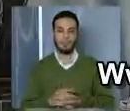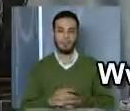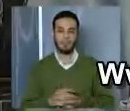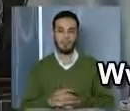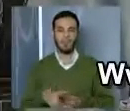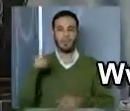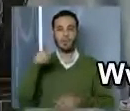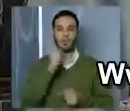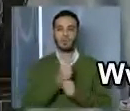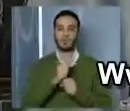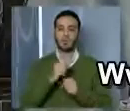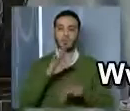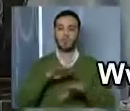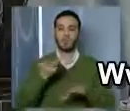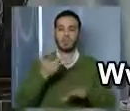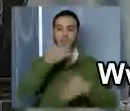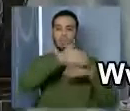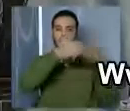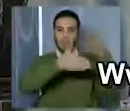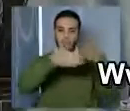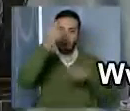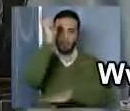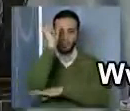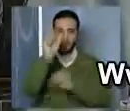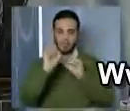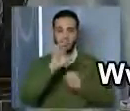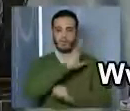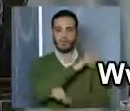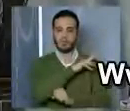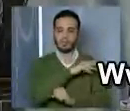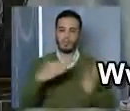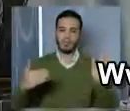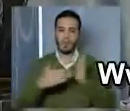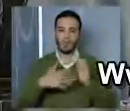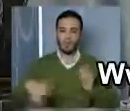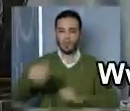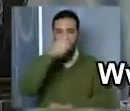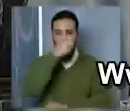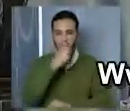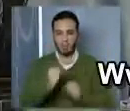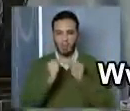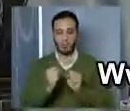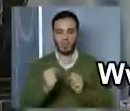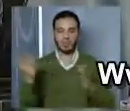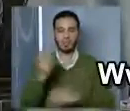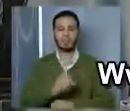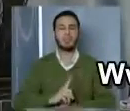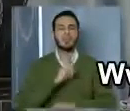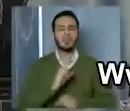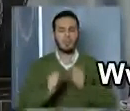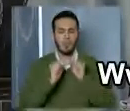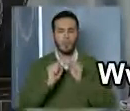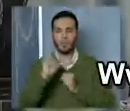وما يحصل الآن في الخليل يدمي القلب فيه أن نرى الهم يحمله مئات